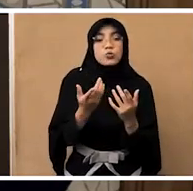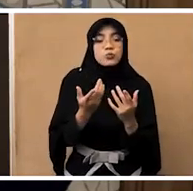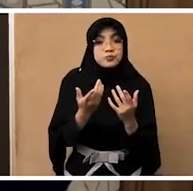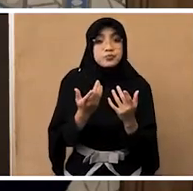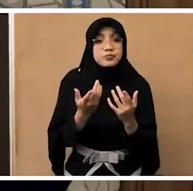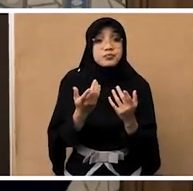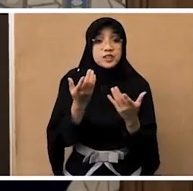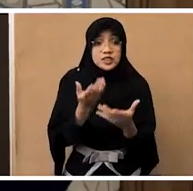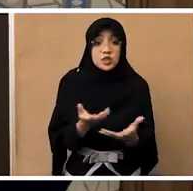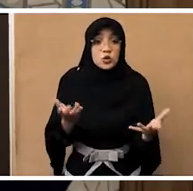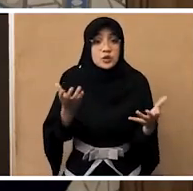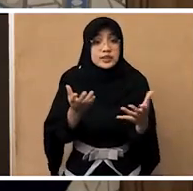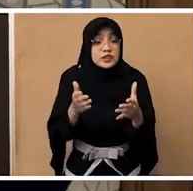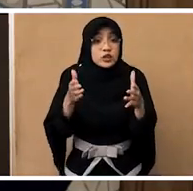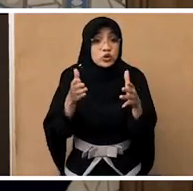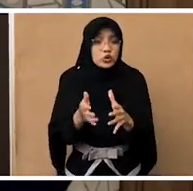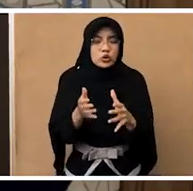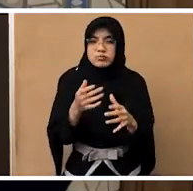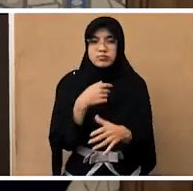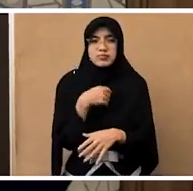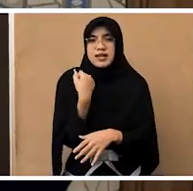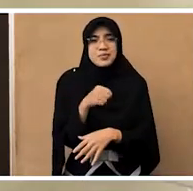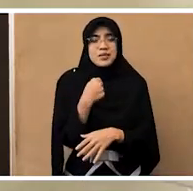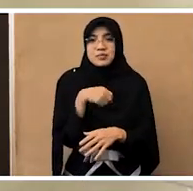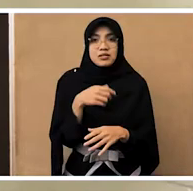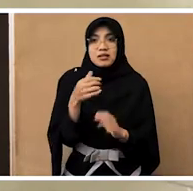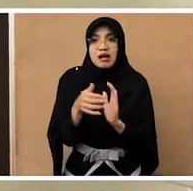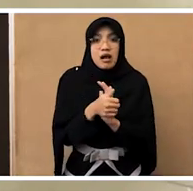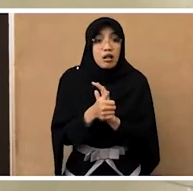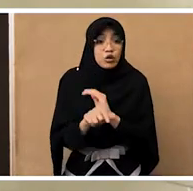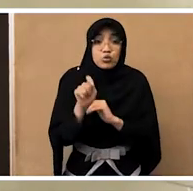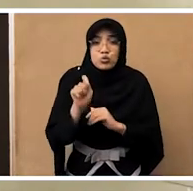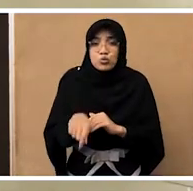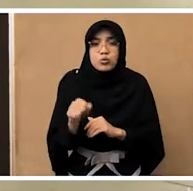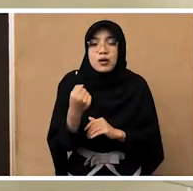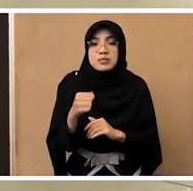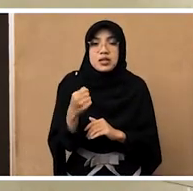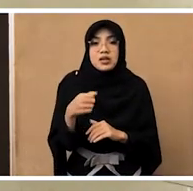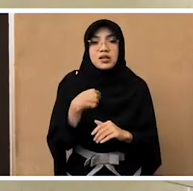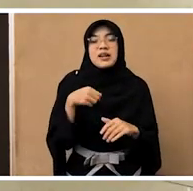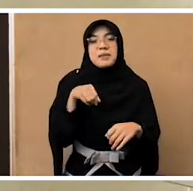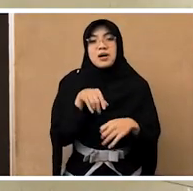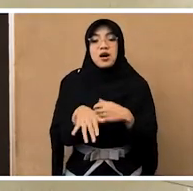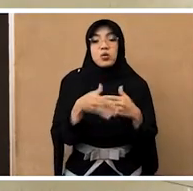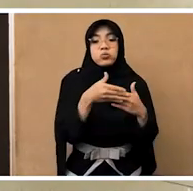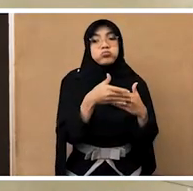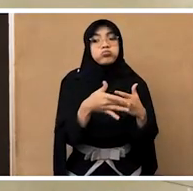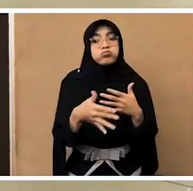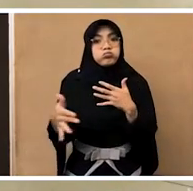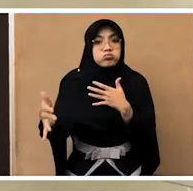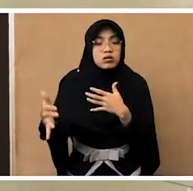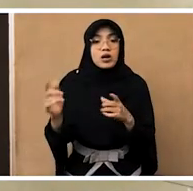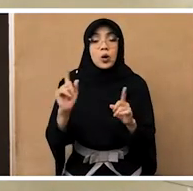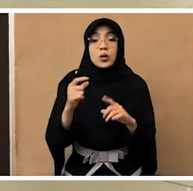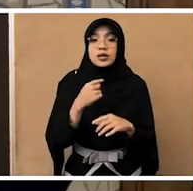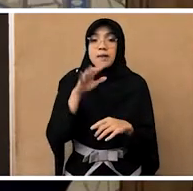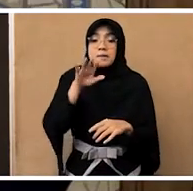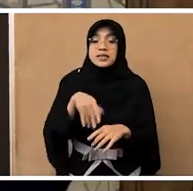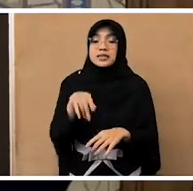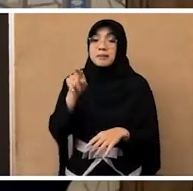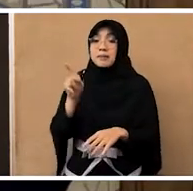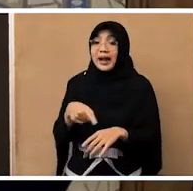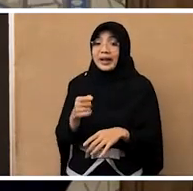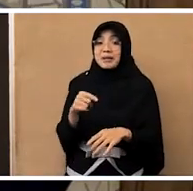kondisi tertentu dia tidak cakap hukum Nah itu itu efek-efek jangka panjangnya tuh nah kalau kita masih menggunakan